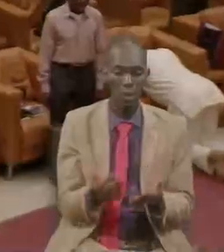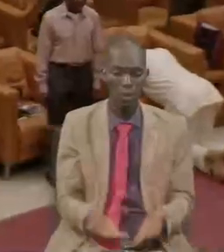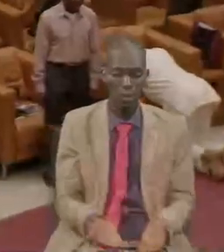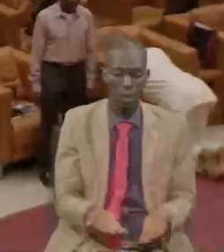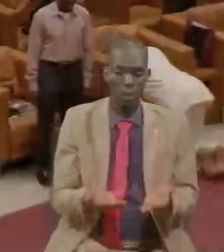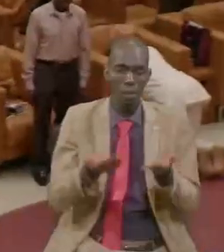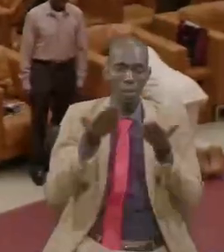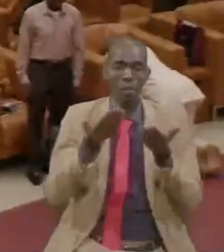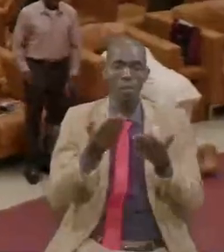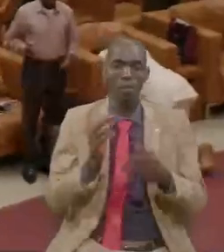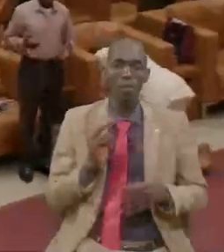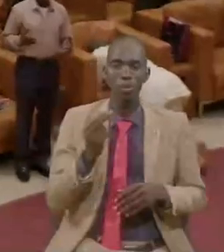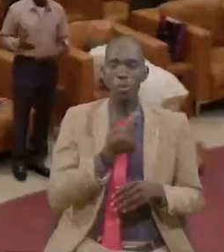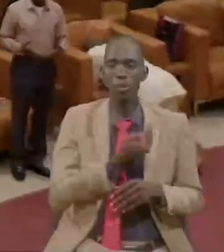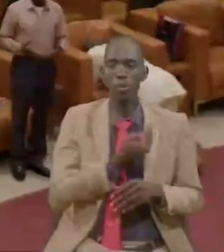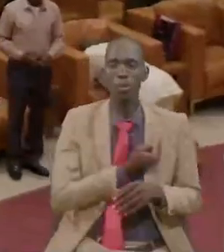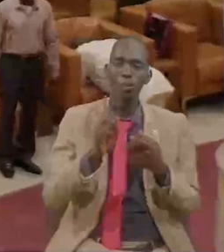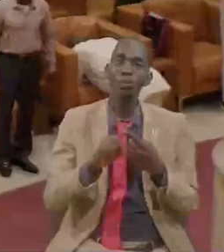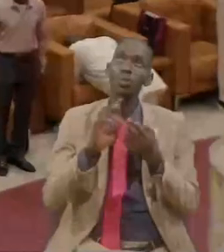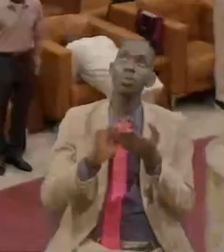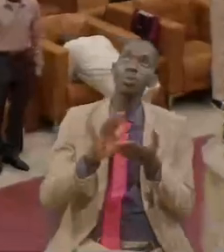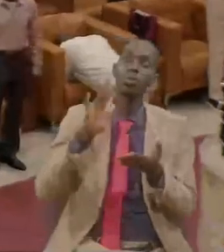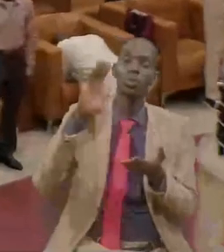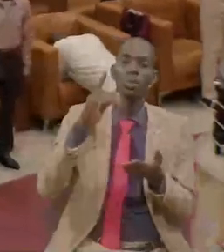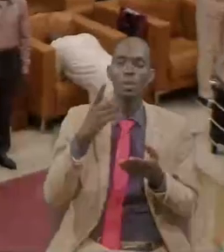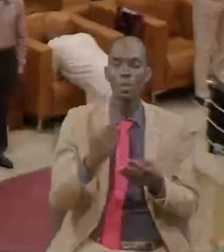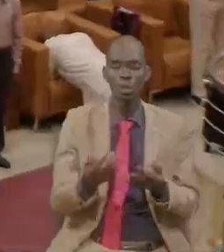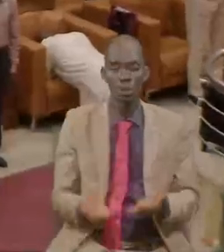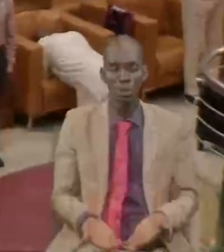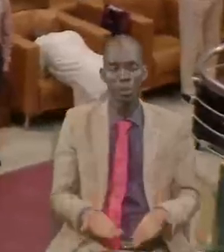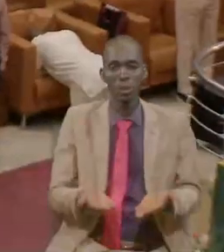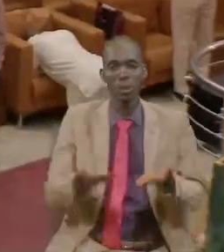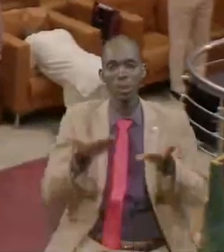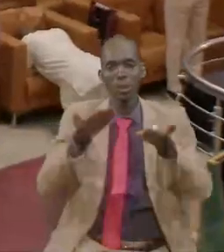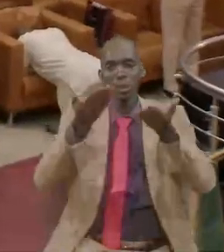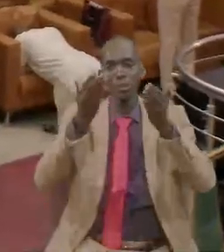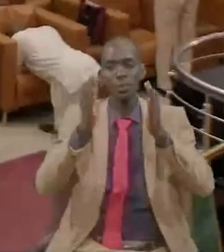qui nous conduit à la gloire.